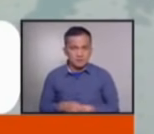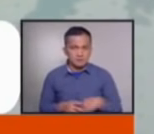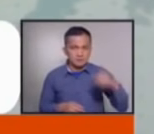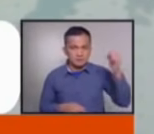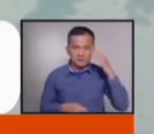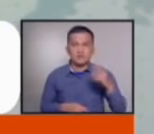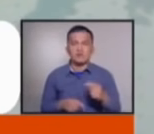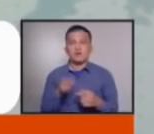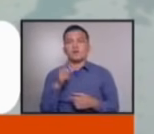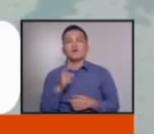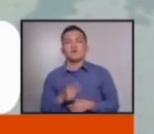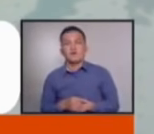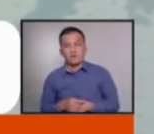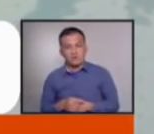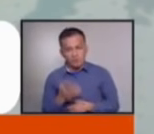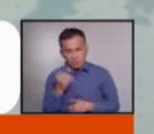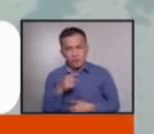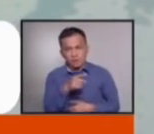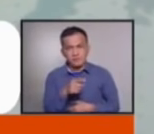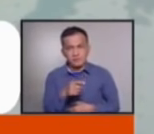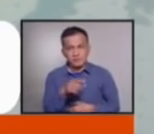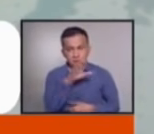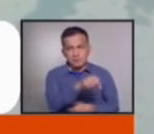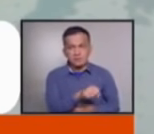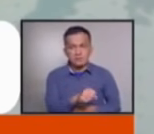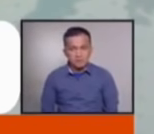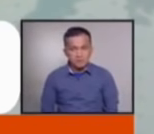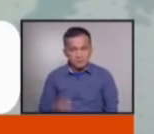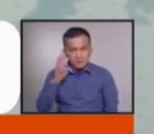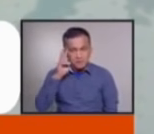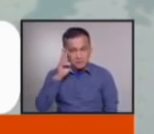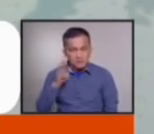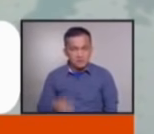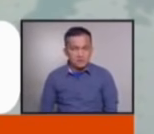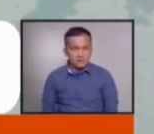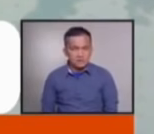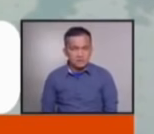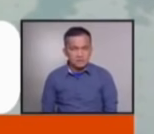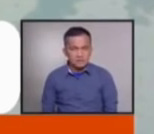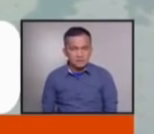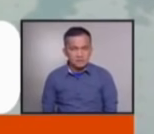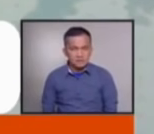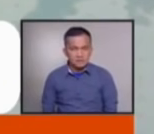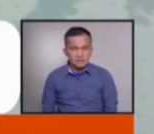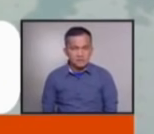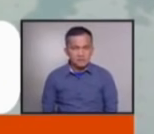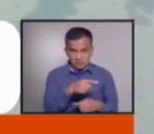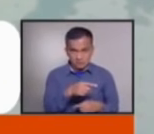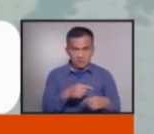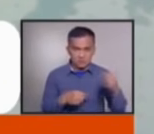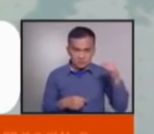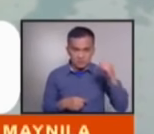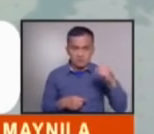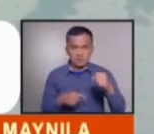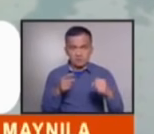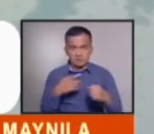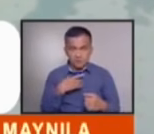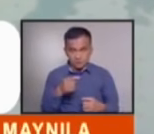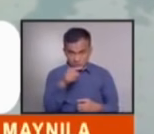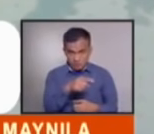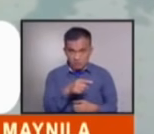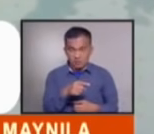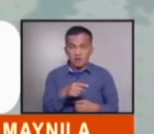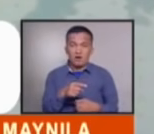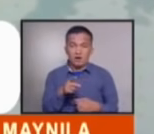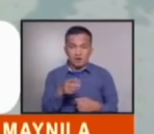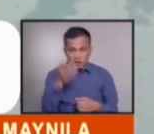alam po, sir. Eh bakit mo pinatulan kung alam mo pala may asawa? Siyempre ko po yan, sir. Siya mo na pong gusto sa akin po. Eh kung may gusto sa iyo at